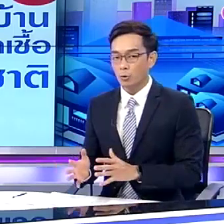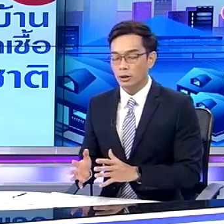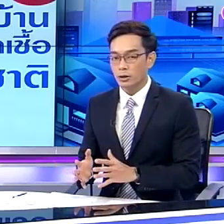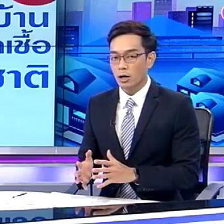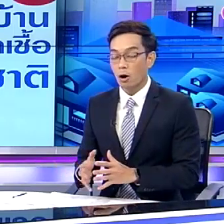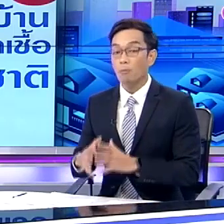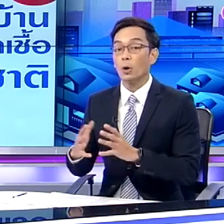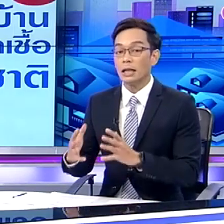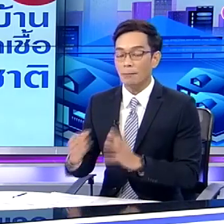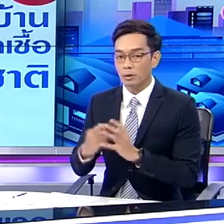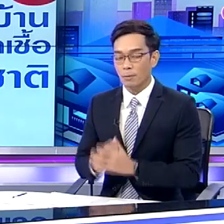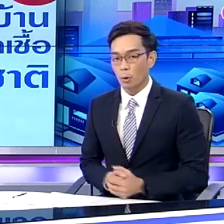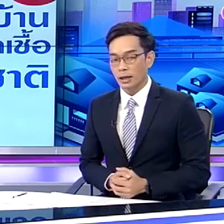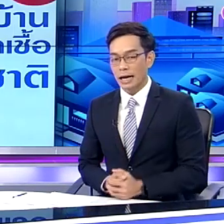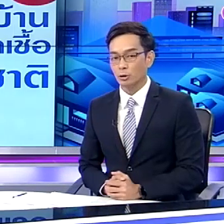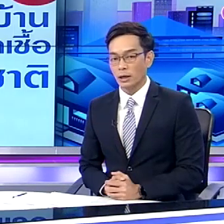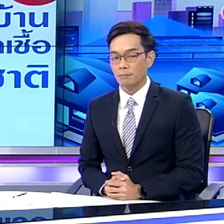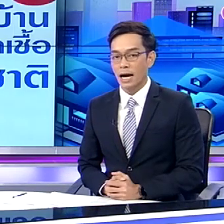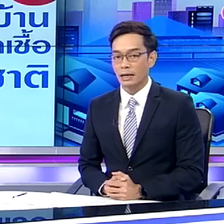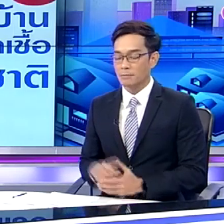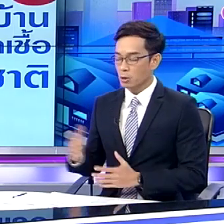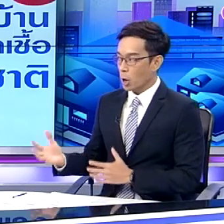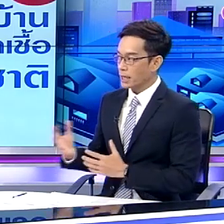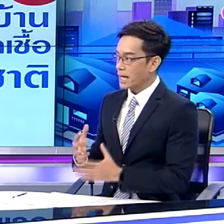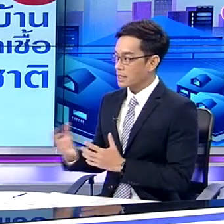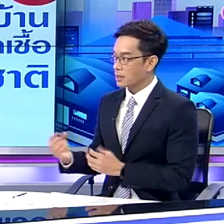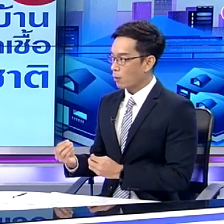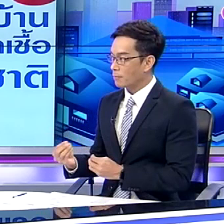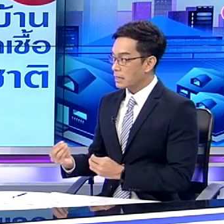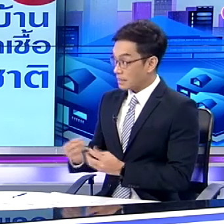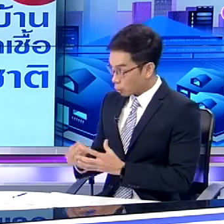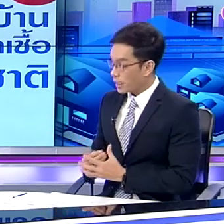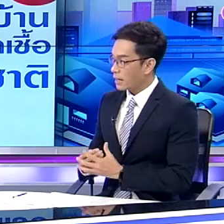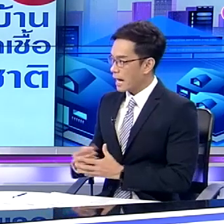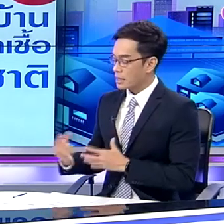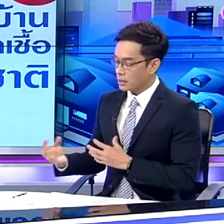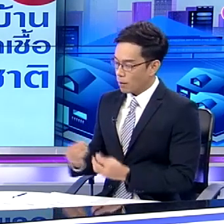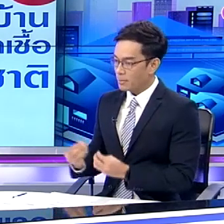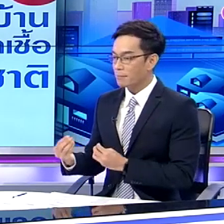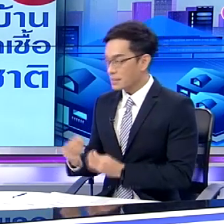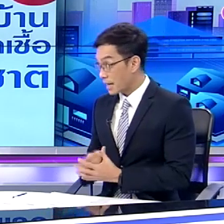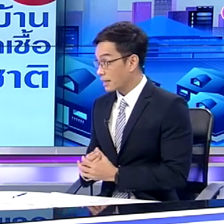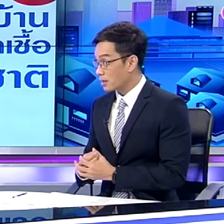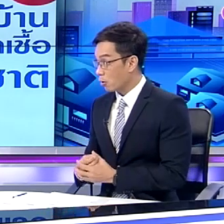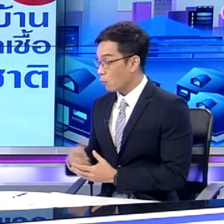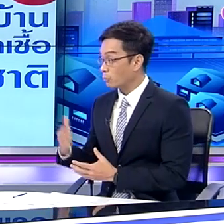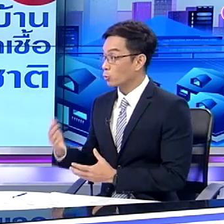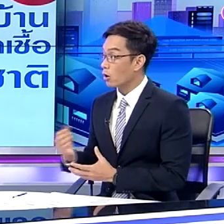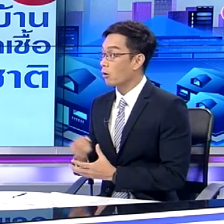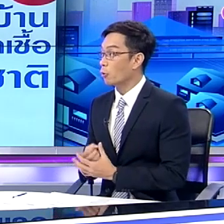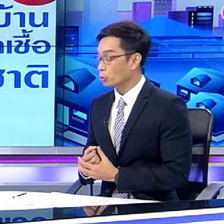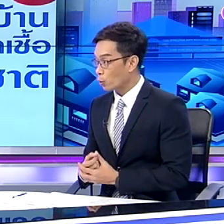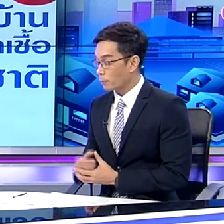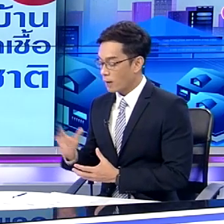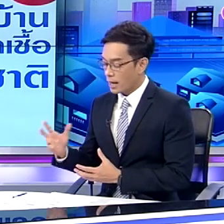คราวนี้พูดถึงเรื่องของผลแลบหรือว่าผลการตรวจกันบ้างนะครับซึ่งก่อนหน้านี้อาจจะเกิดความสับสนกันอาจจะเกิดความไม่มั่นใจในเรื่องของความถูกต้อง